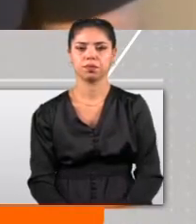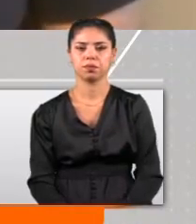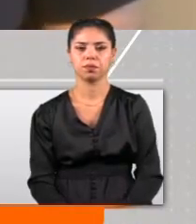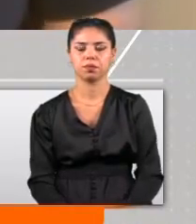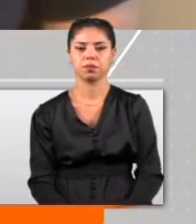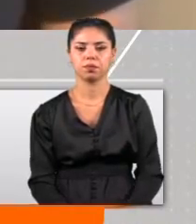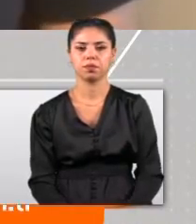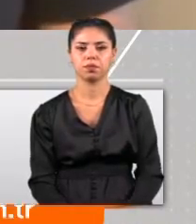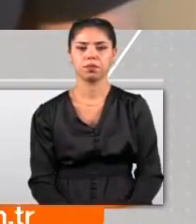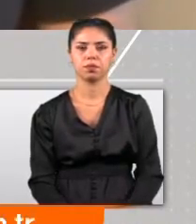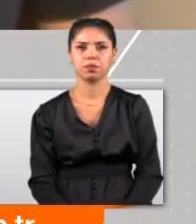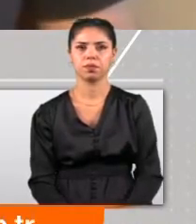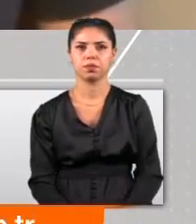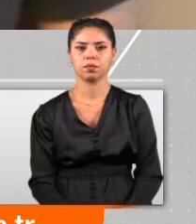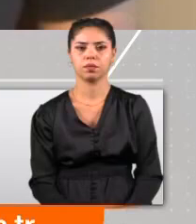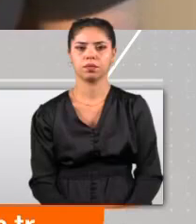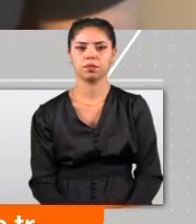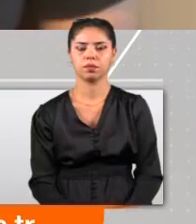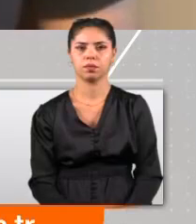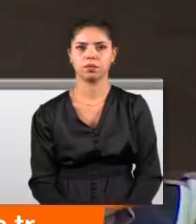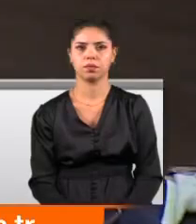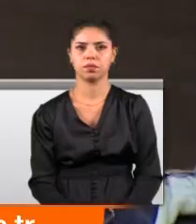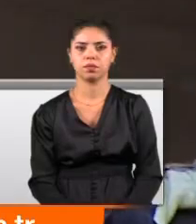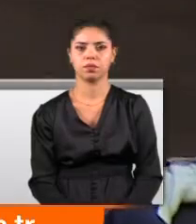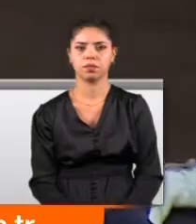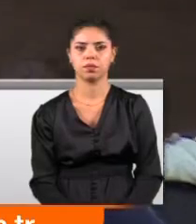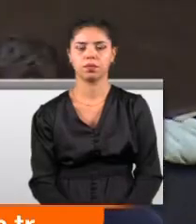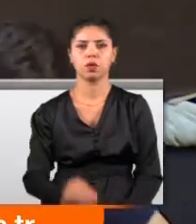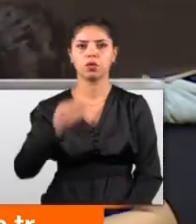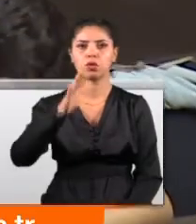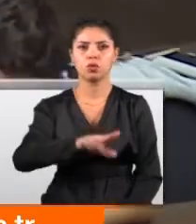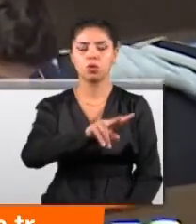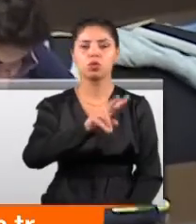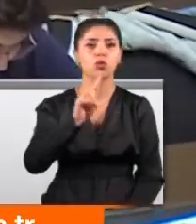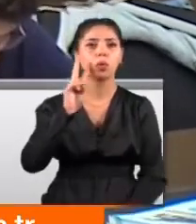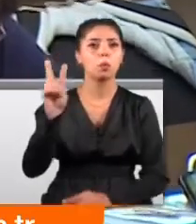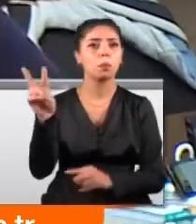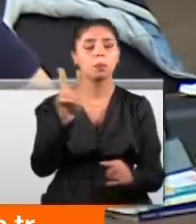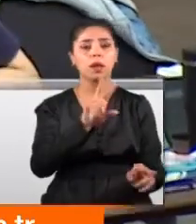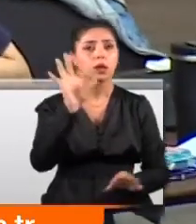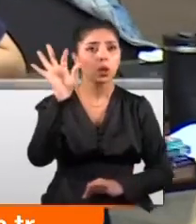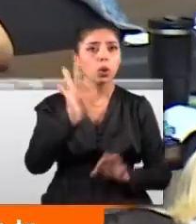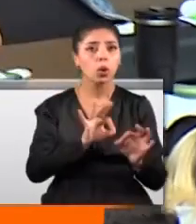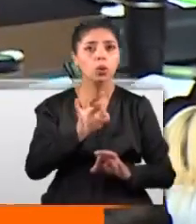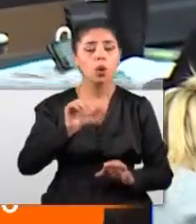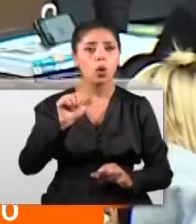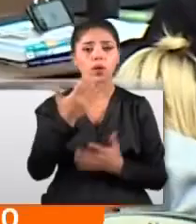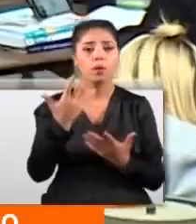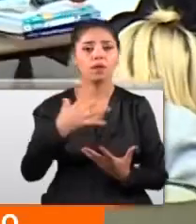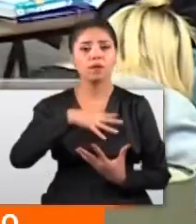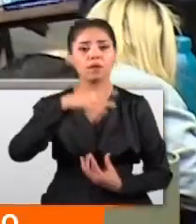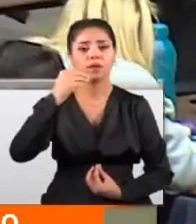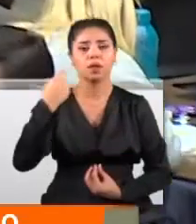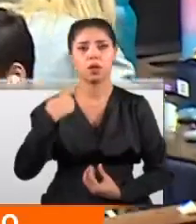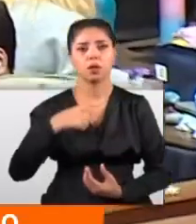çocuklar tehdit edilip onlara istemedikleri şeyler yaptırılıyor. Çocuğunuzda gözlemleyeceğiniz en önemli olgu fiziksel özellikler